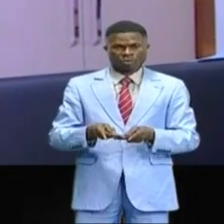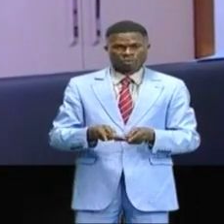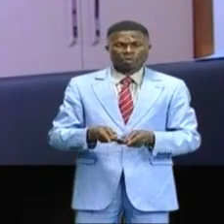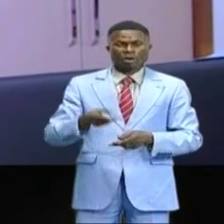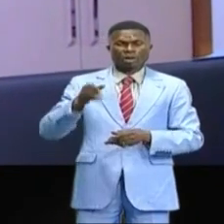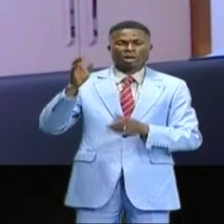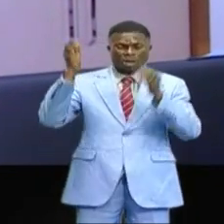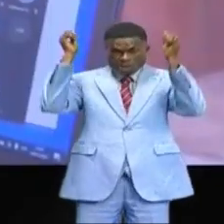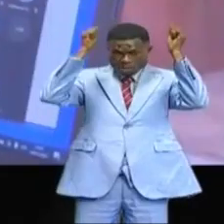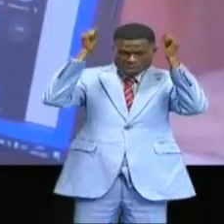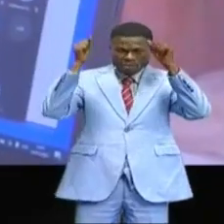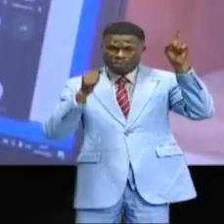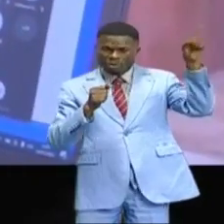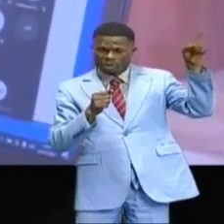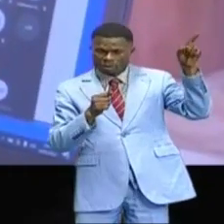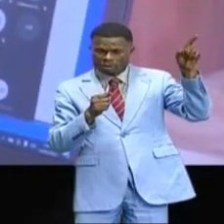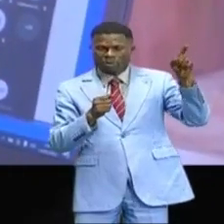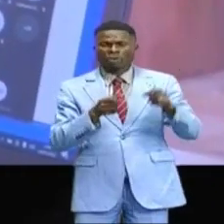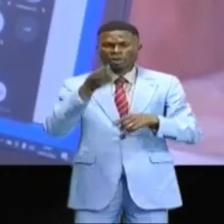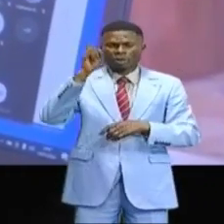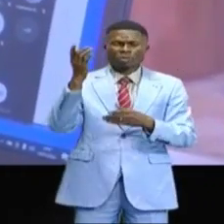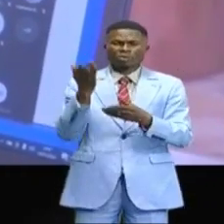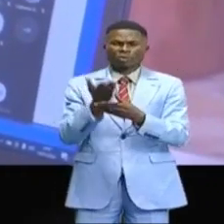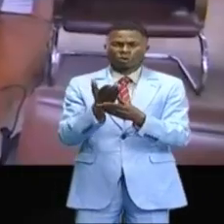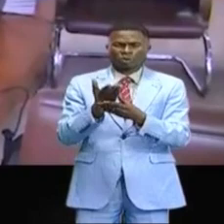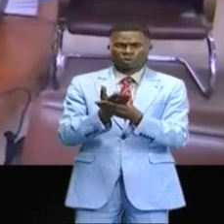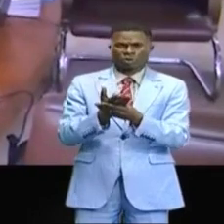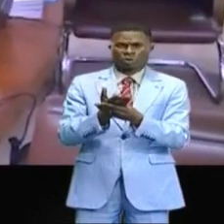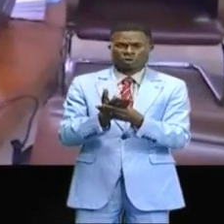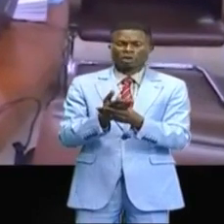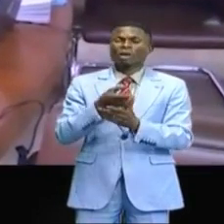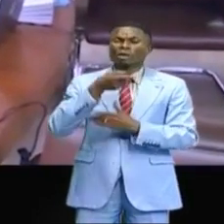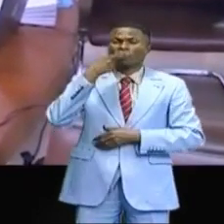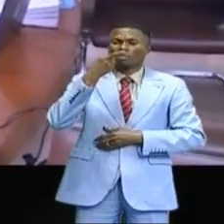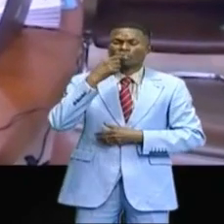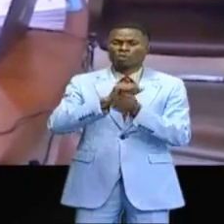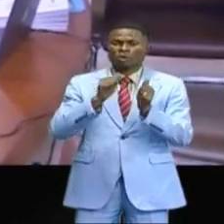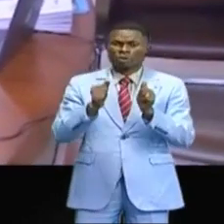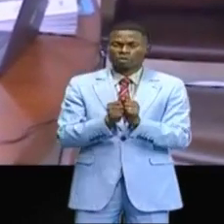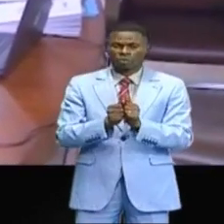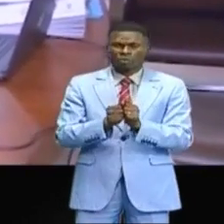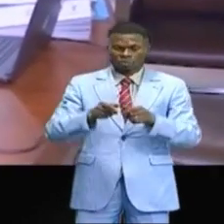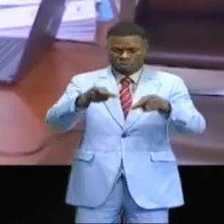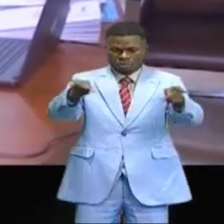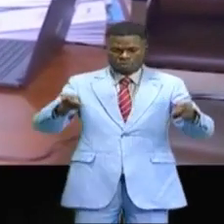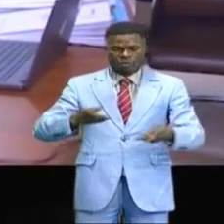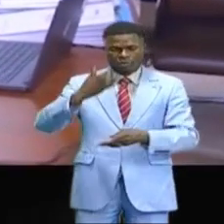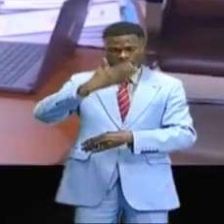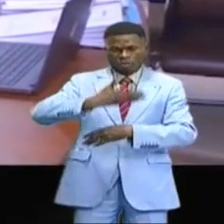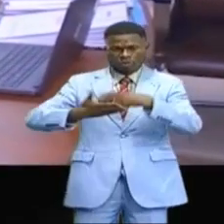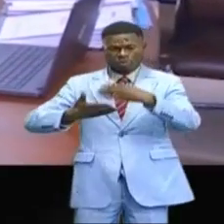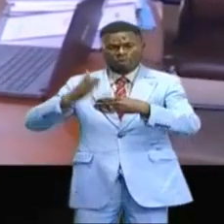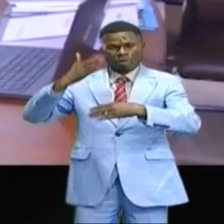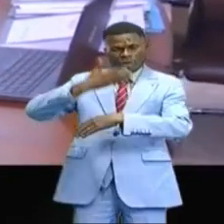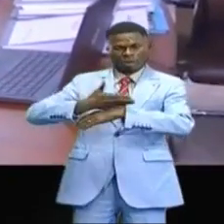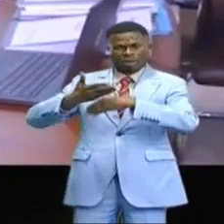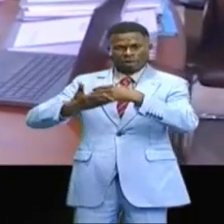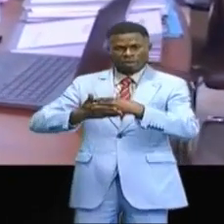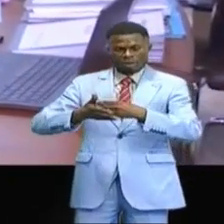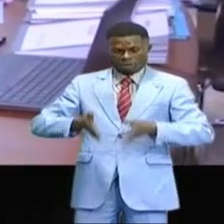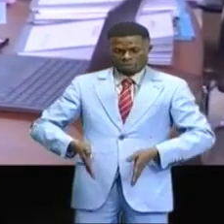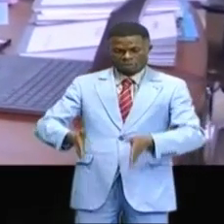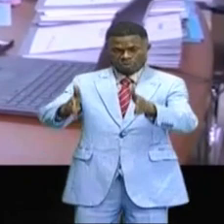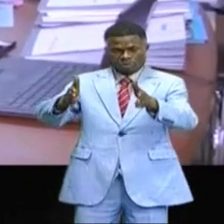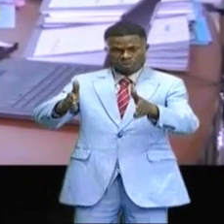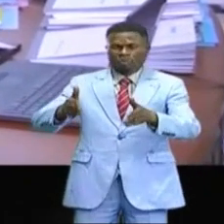Maluku. S'agissant du premier dossier, il est revenu sur les cas des lotissements des terres dont les constructions, les longs de